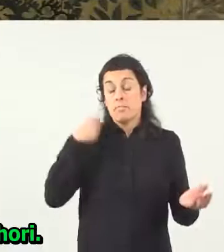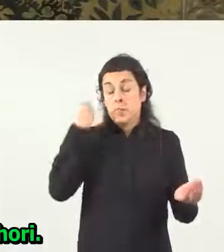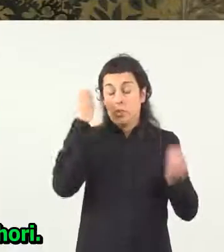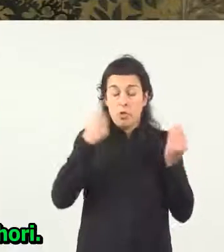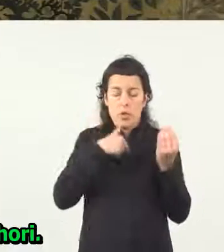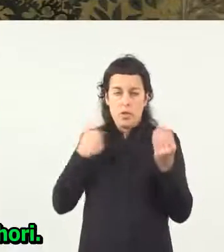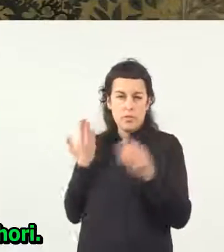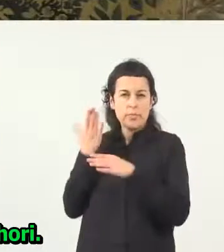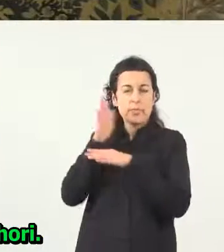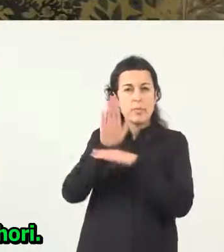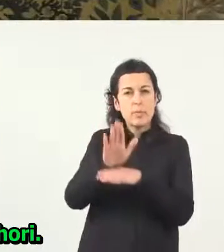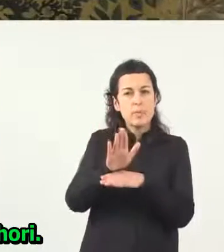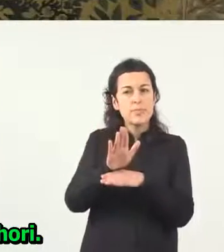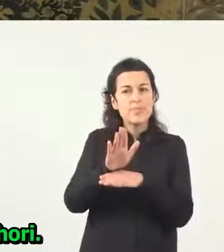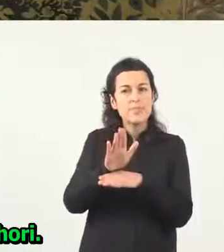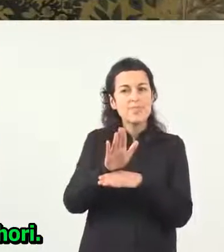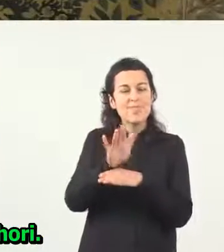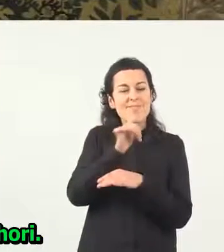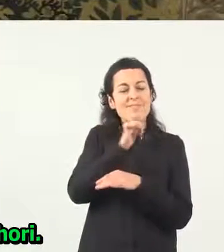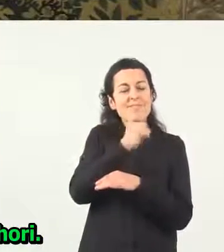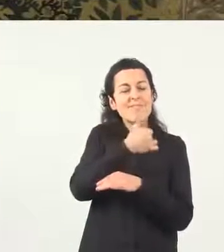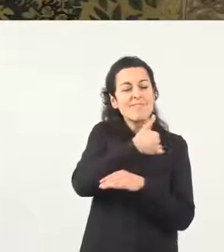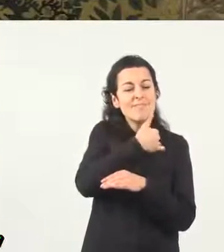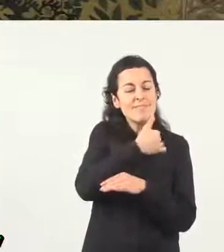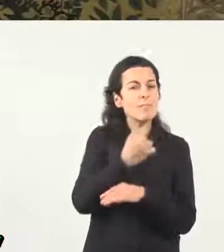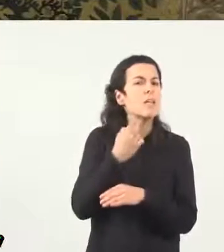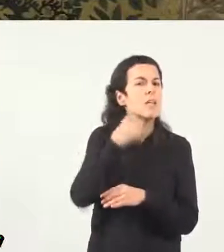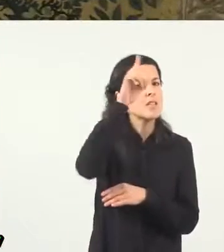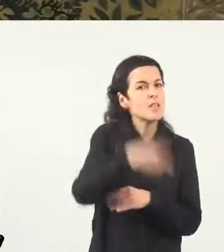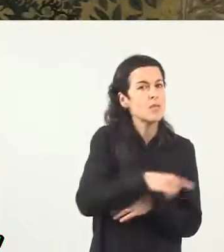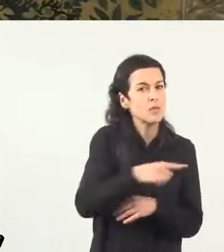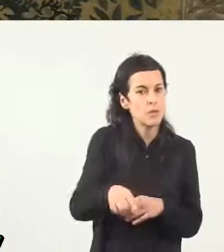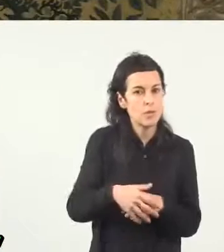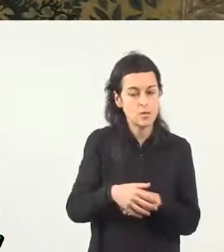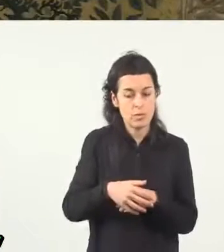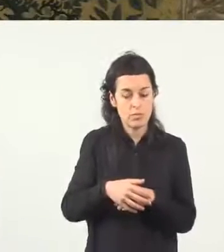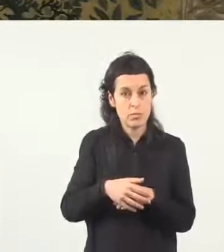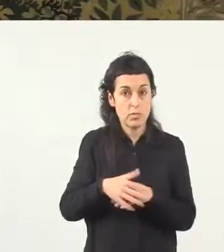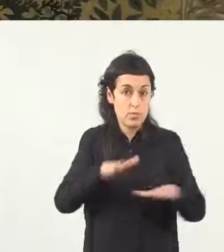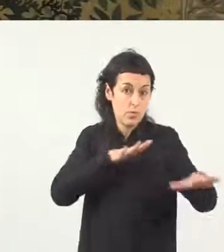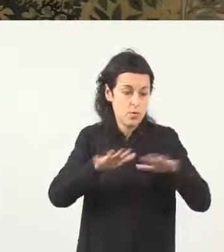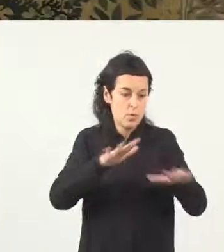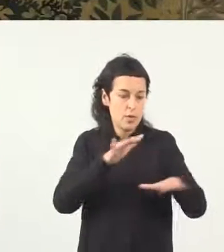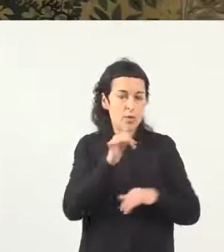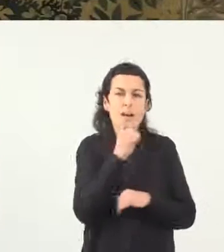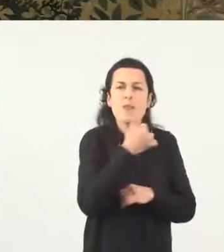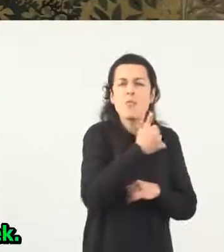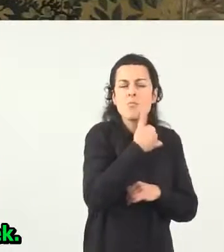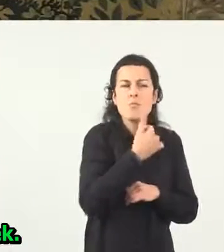dudana da, noraino galtzen ari garen anonimato hori, feminismoaren edo mugimenduen anonimatoa, noraino galtzen ari